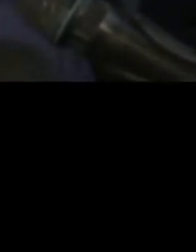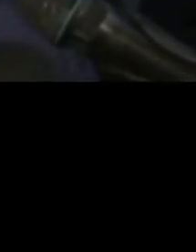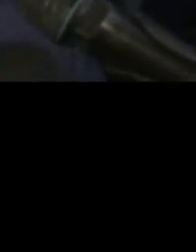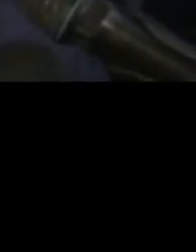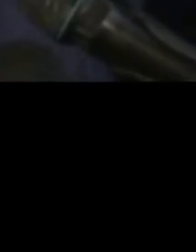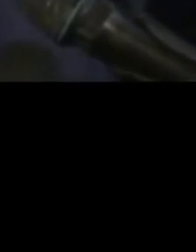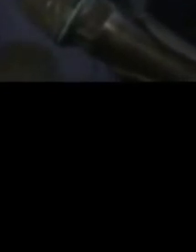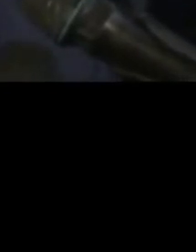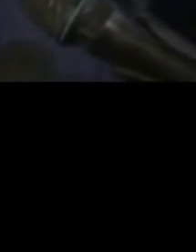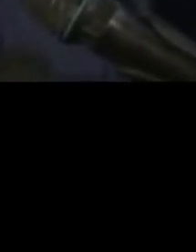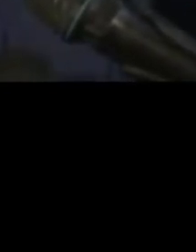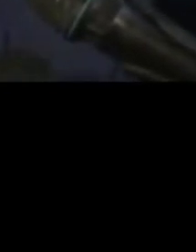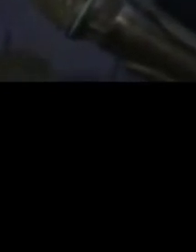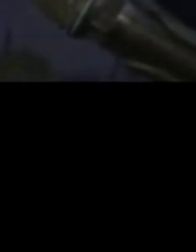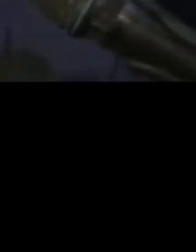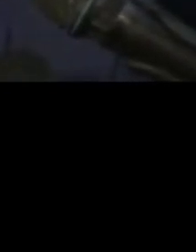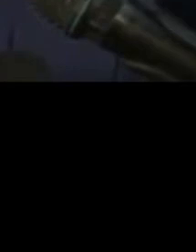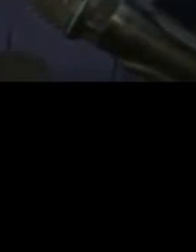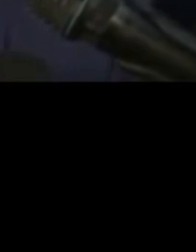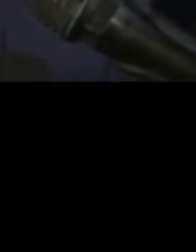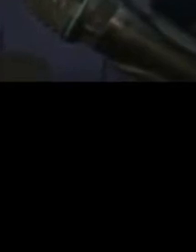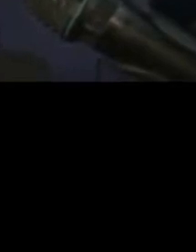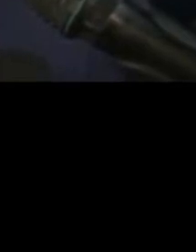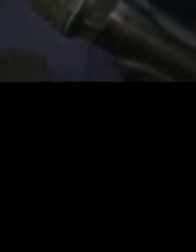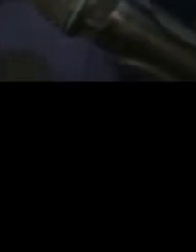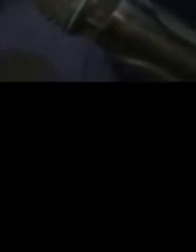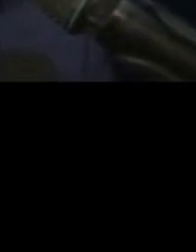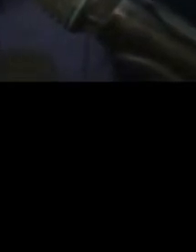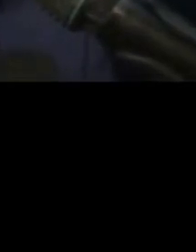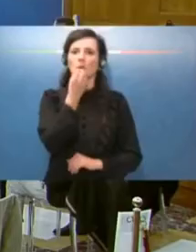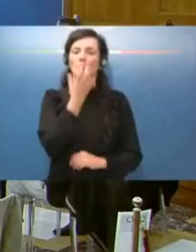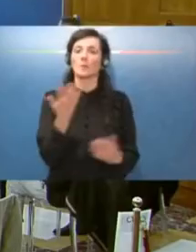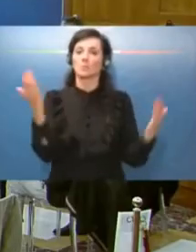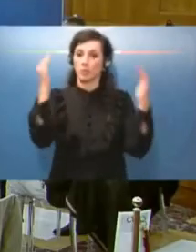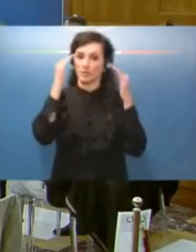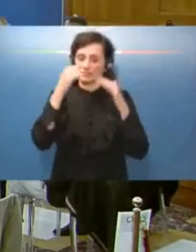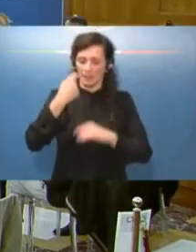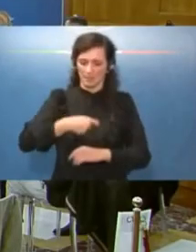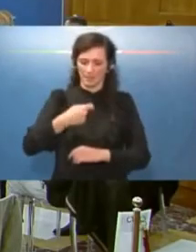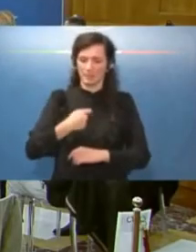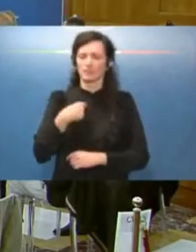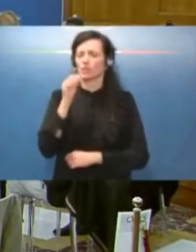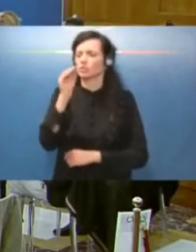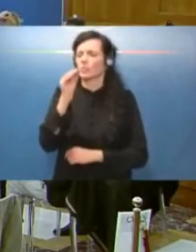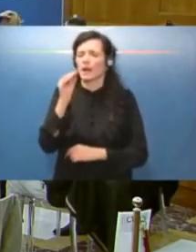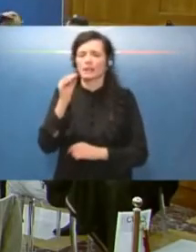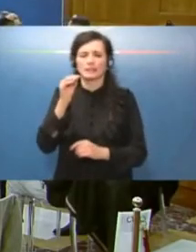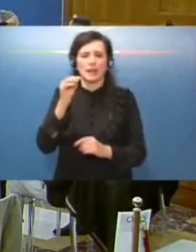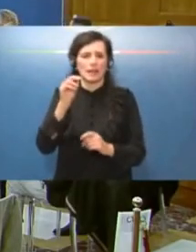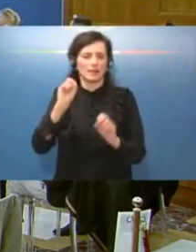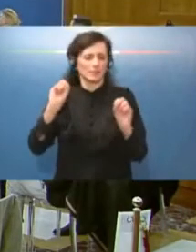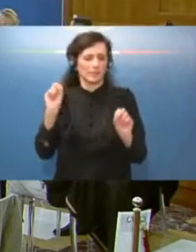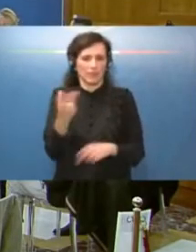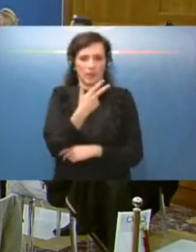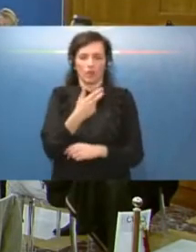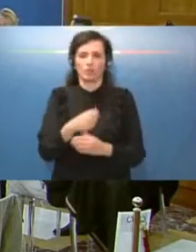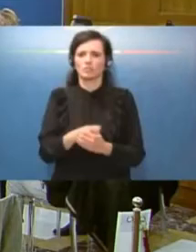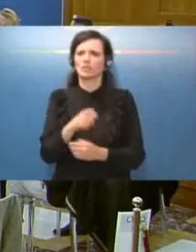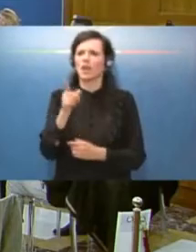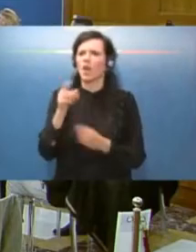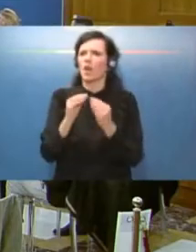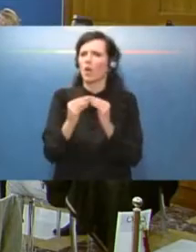privato, a differenza di quello che ho letto su qualche giornale, quindi questo mi conforta. Domanda rapidissima, ma come ha fatto a convincere